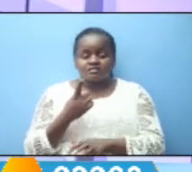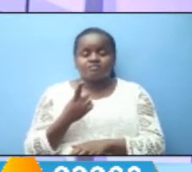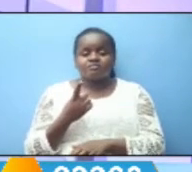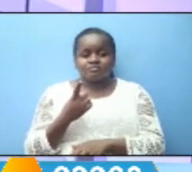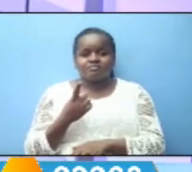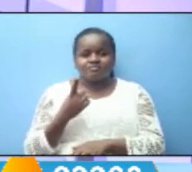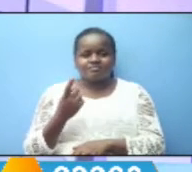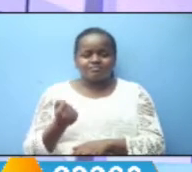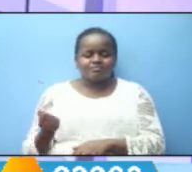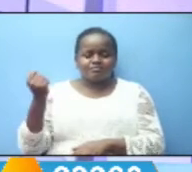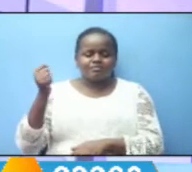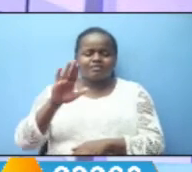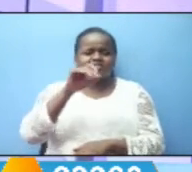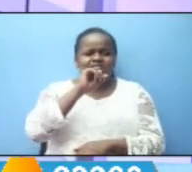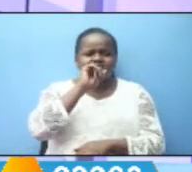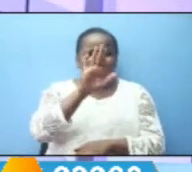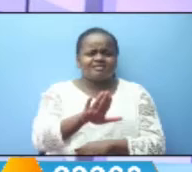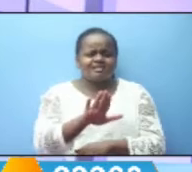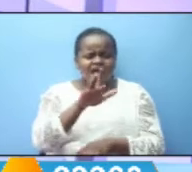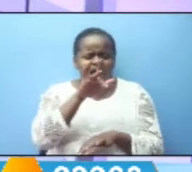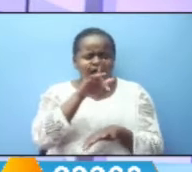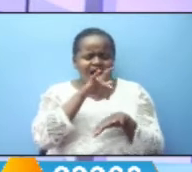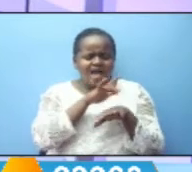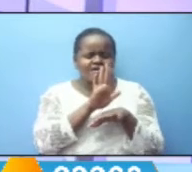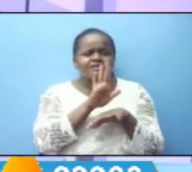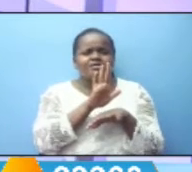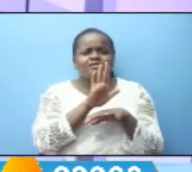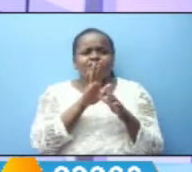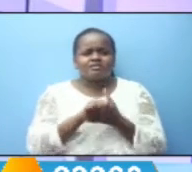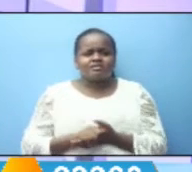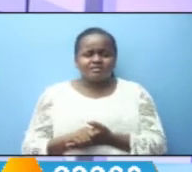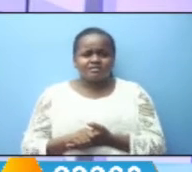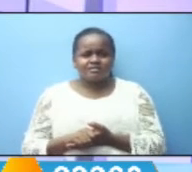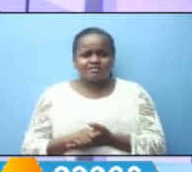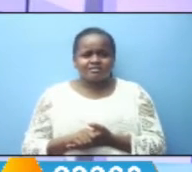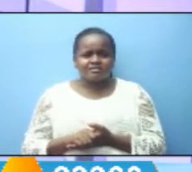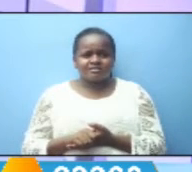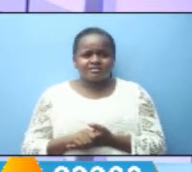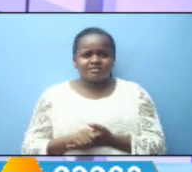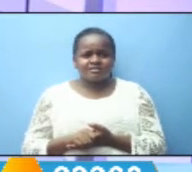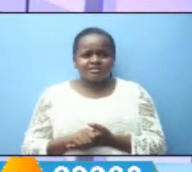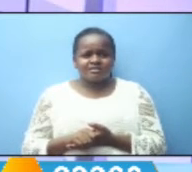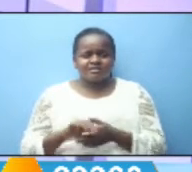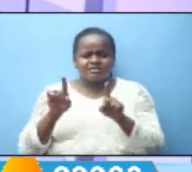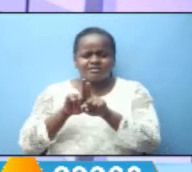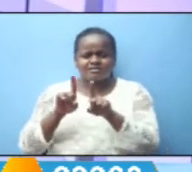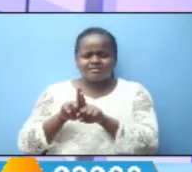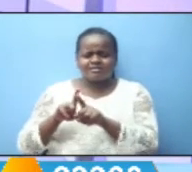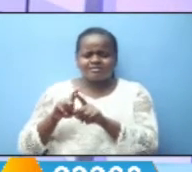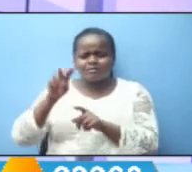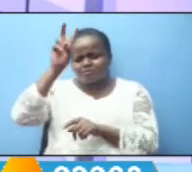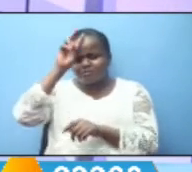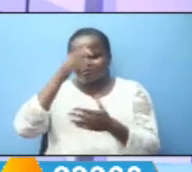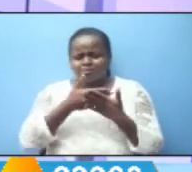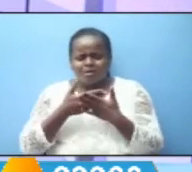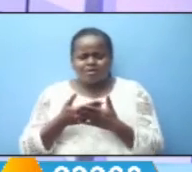ni agiukiria kahuni gaka kana kamwana gaka tene muno makiria tondu we ndangikihota gutiruhania na kagondu ni ukiuga tugondu ni tuturuhaga na njira nene